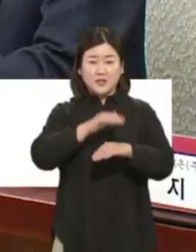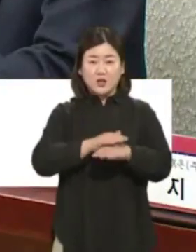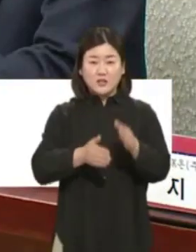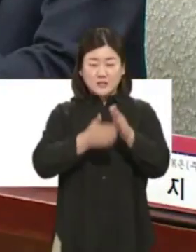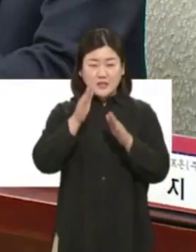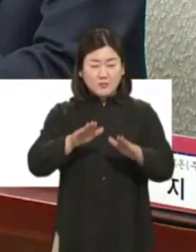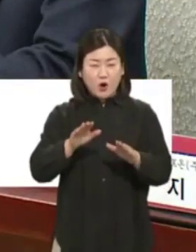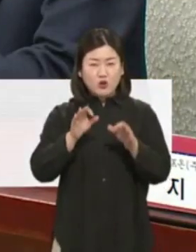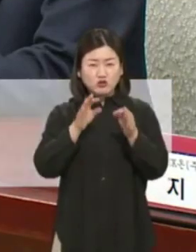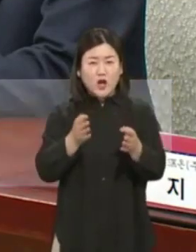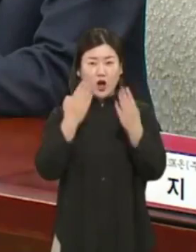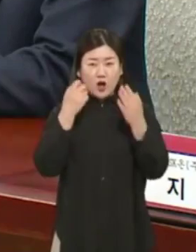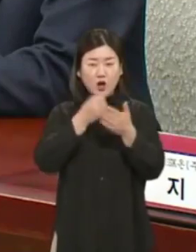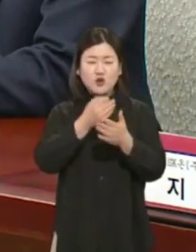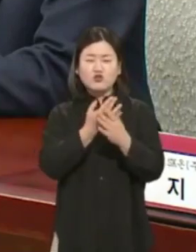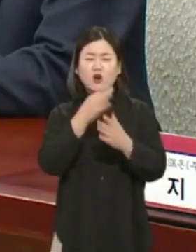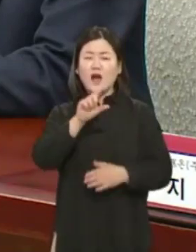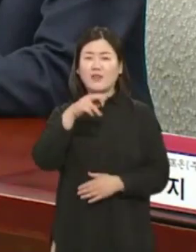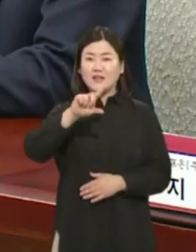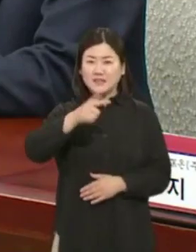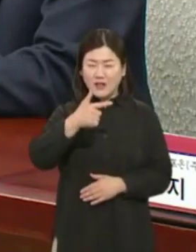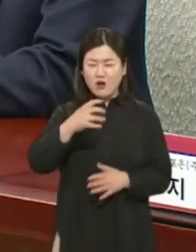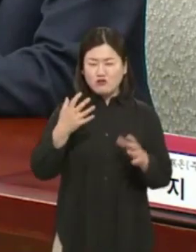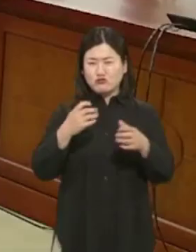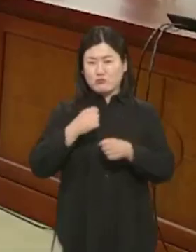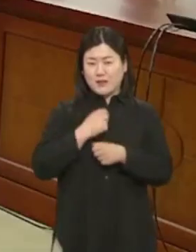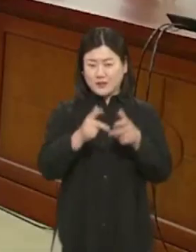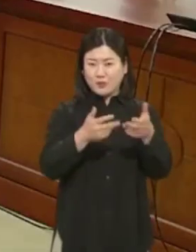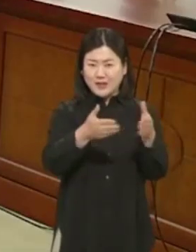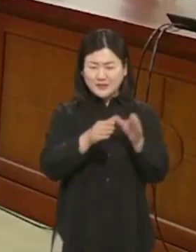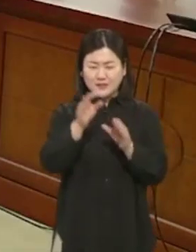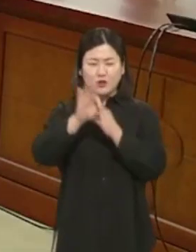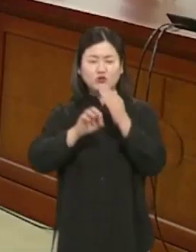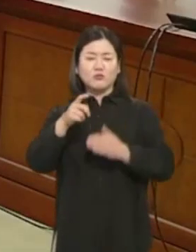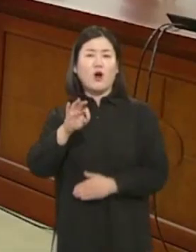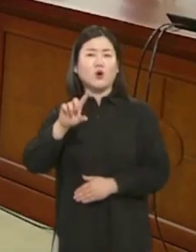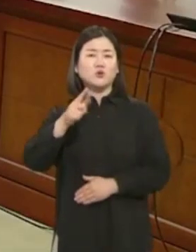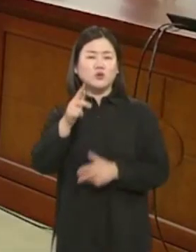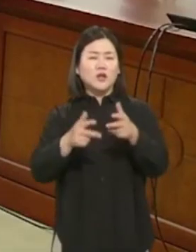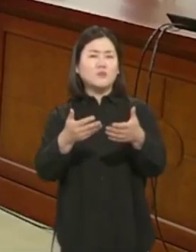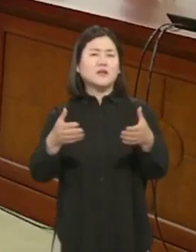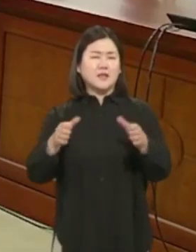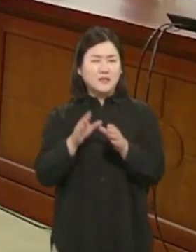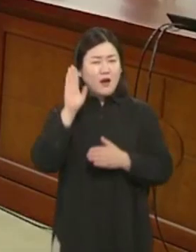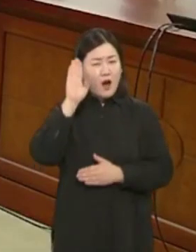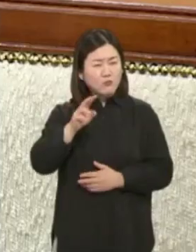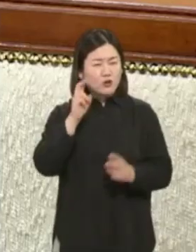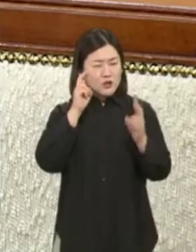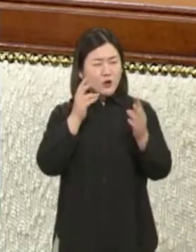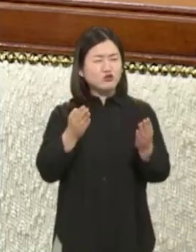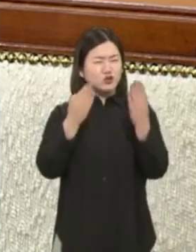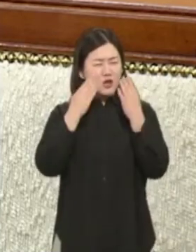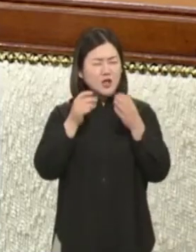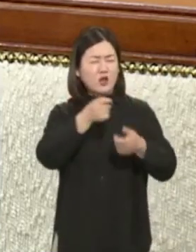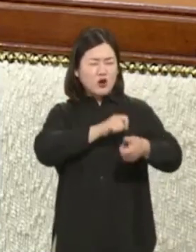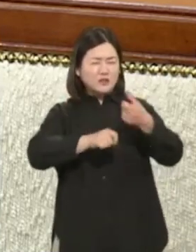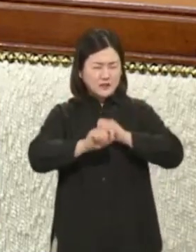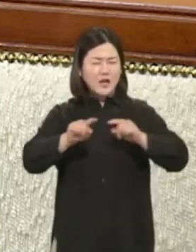이번 투자유치를 계기로 유성구 안산 첨단 국방산업단지와 서구 평촌 산업단지 등에서도